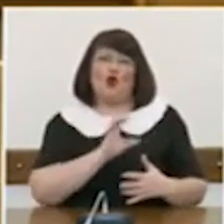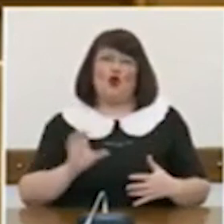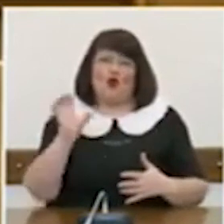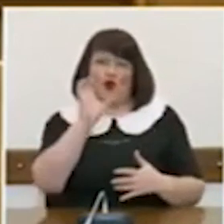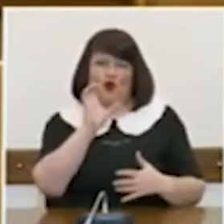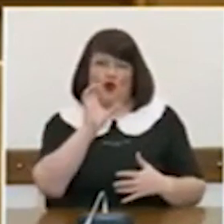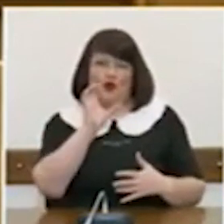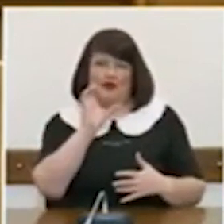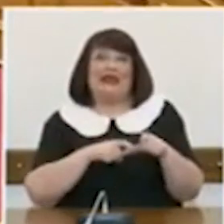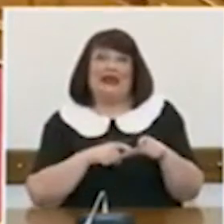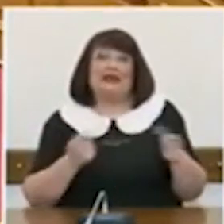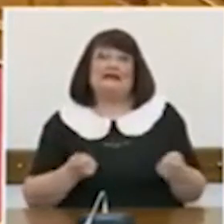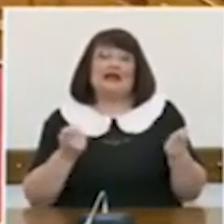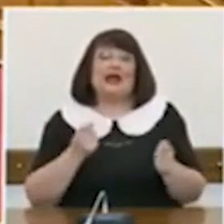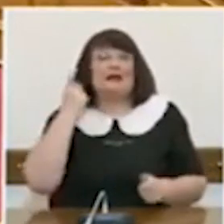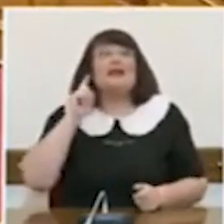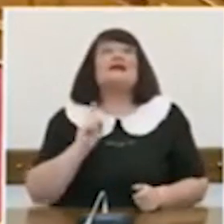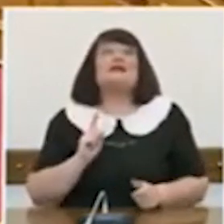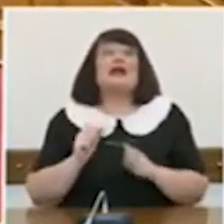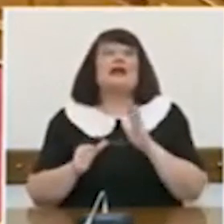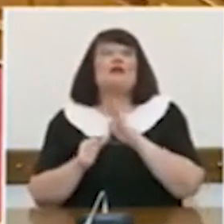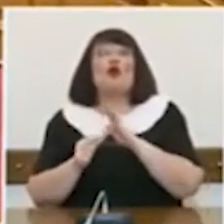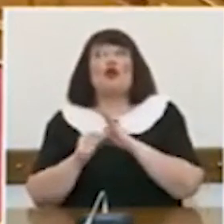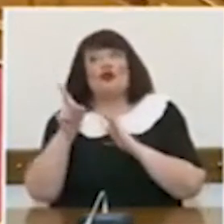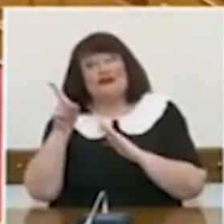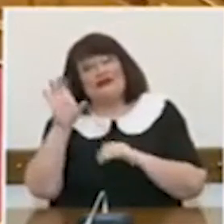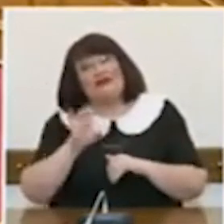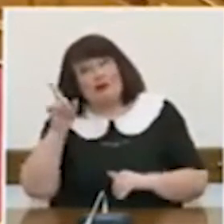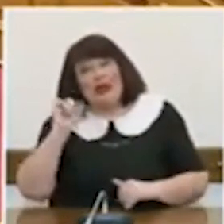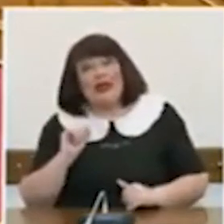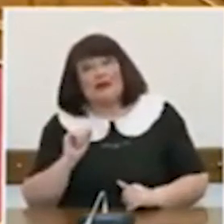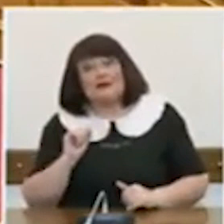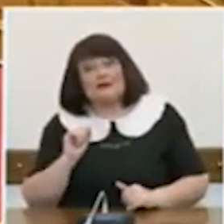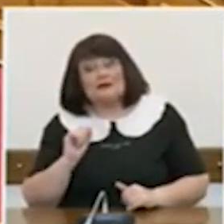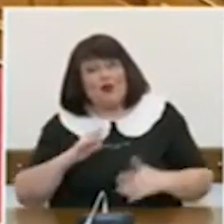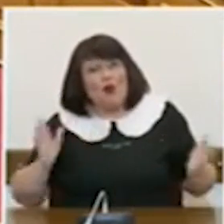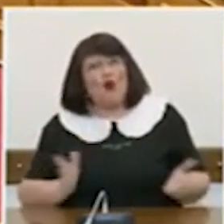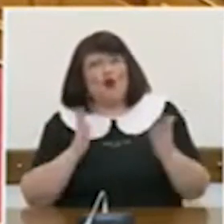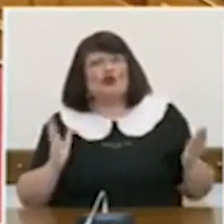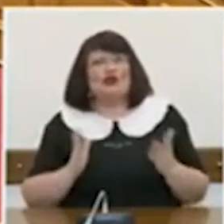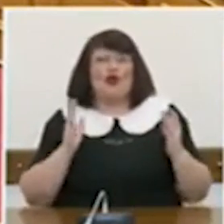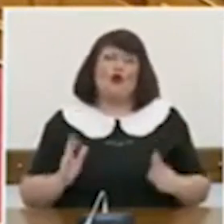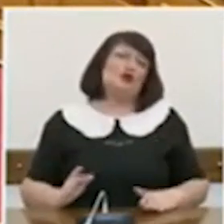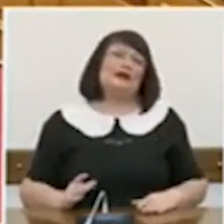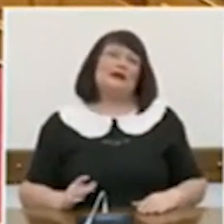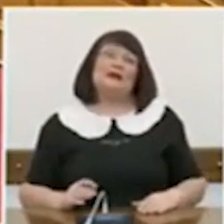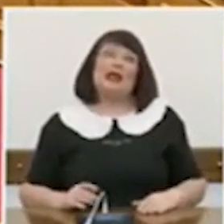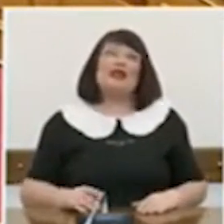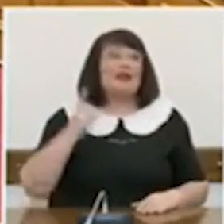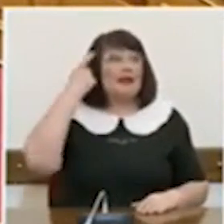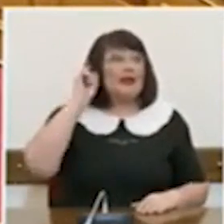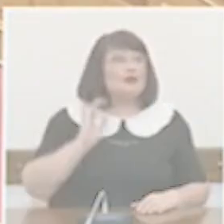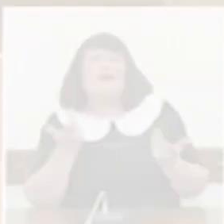γειτονική Βουλγαρία. Το νούμερο ένα πρόβλημα του λαού είναι η ακρίβεια, είπε ο Δημήτρης Κουτσούμπας, ενώ κατηγόρησε την κυβέρνηση αλλά και την αντιπολίτευση ότι παίζουν